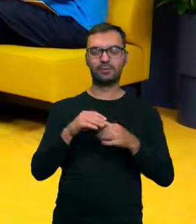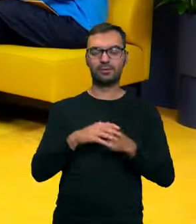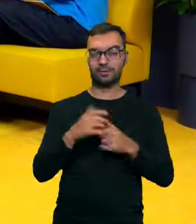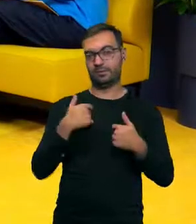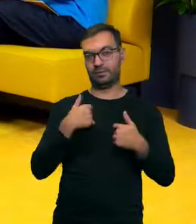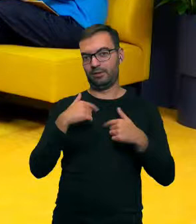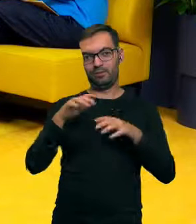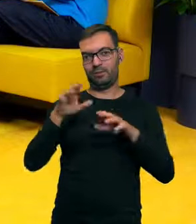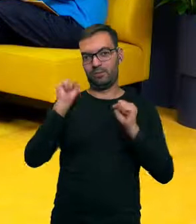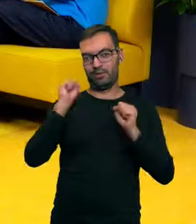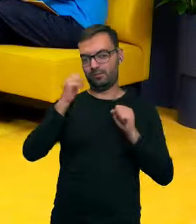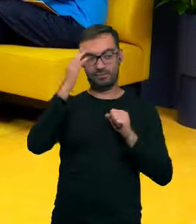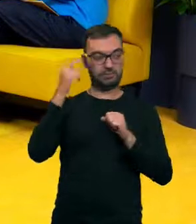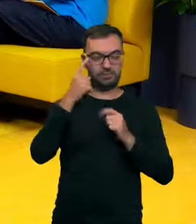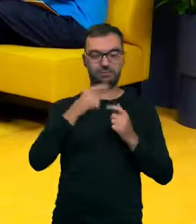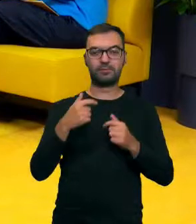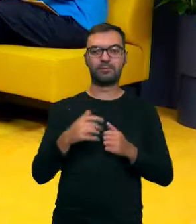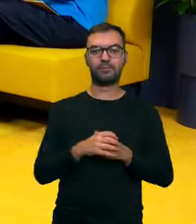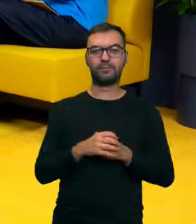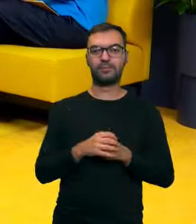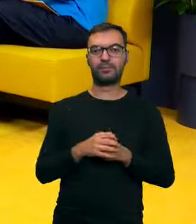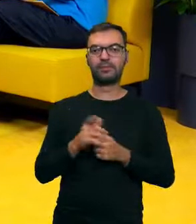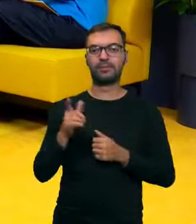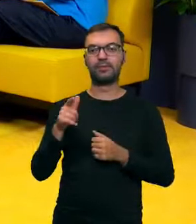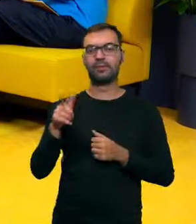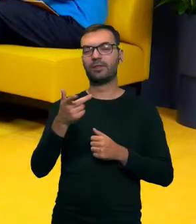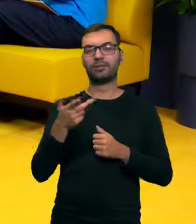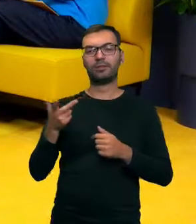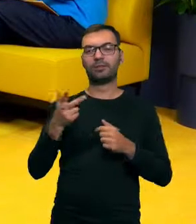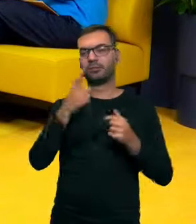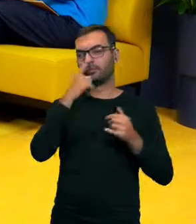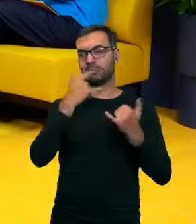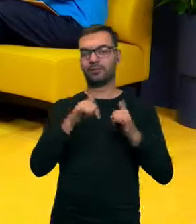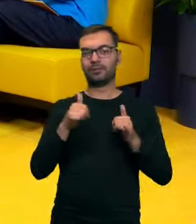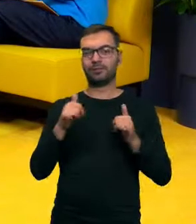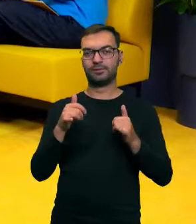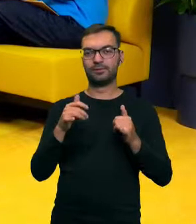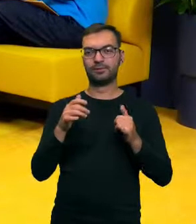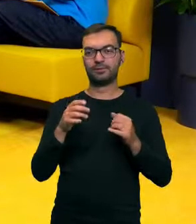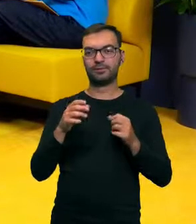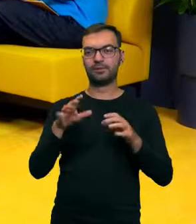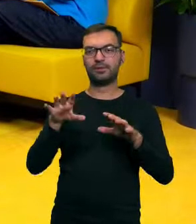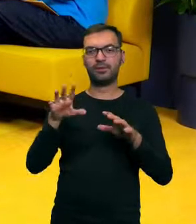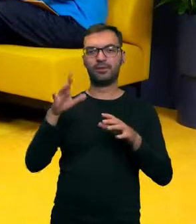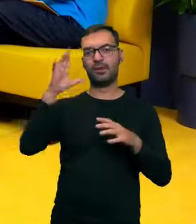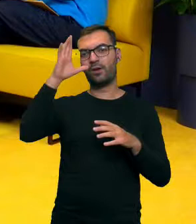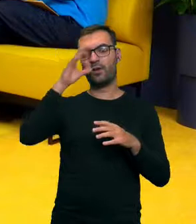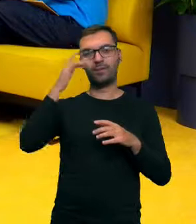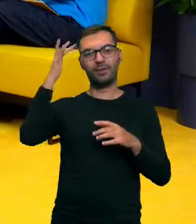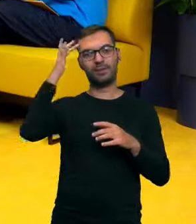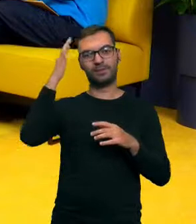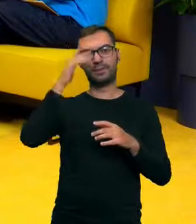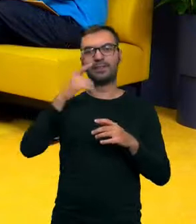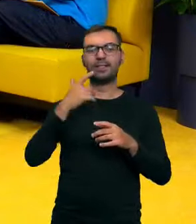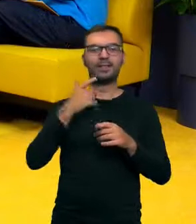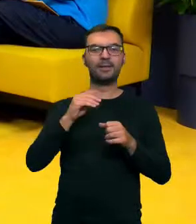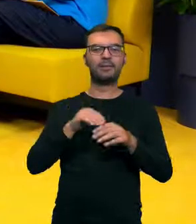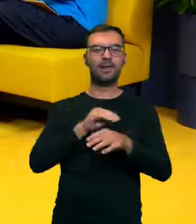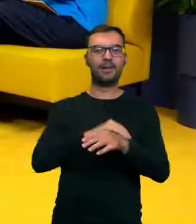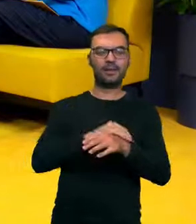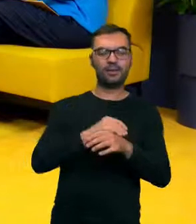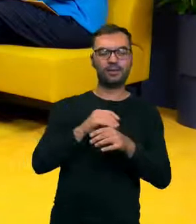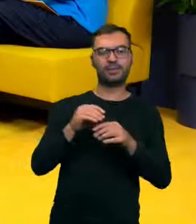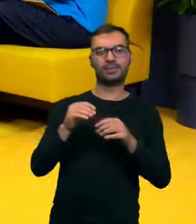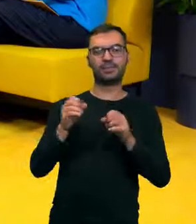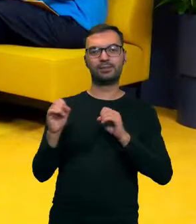pracy. Ja mam takie przynajmniej poczucie, nie wiem jak ty, Janek, sądzisz, że oni mają zupełnie inny obraz tego aktora i reprezentują trochę